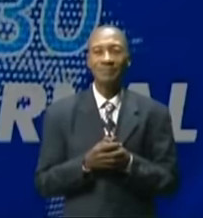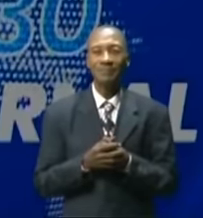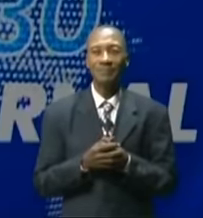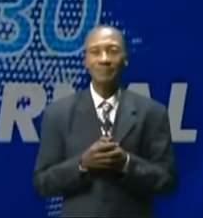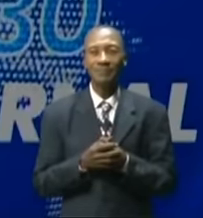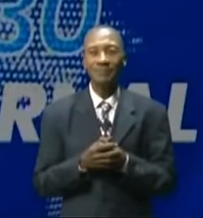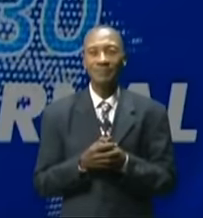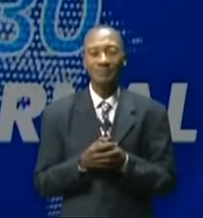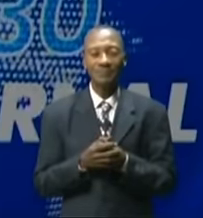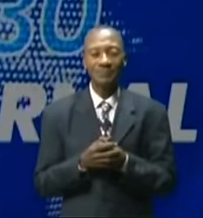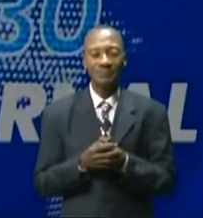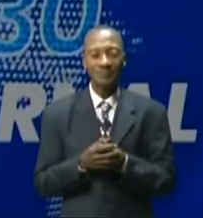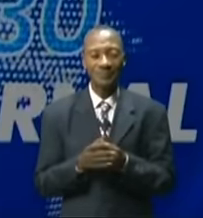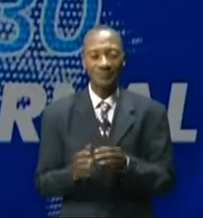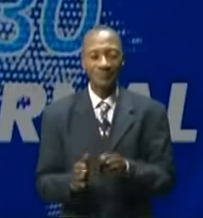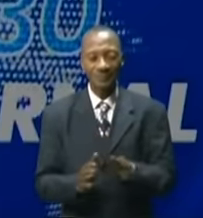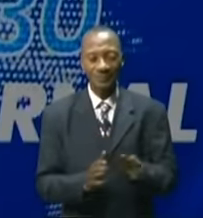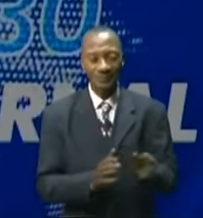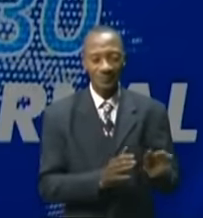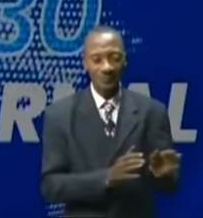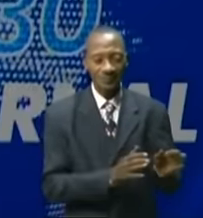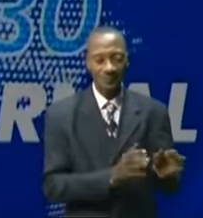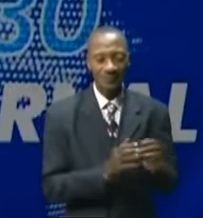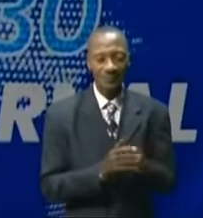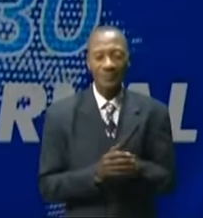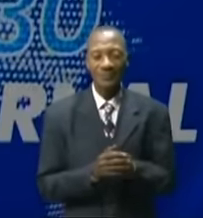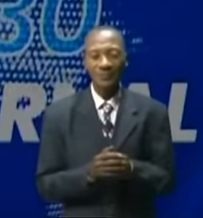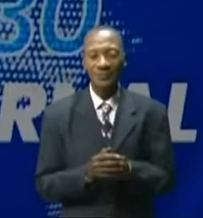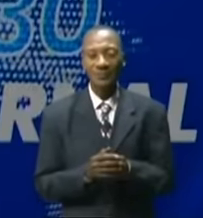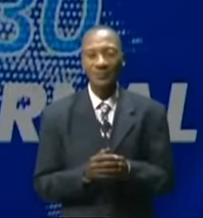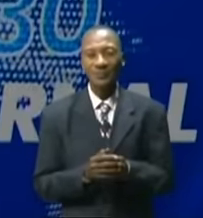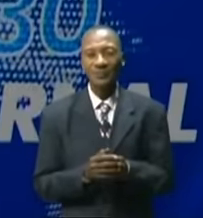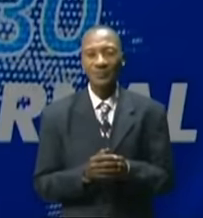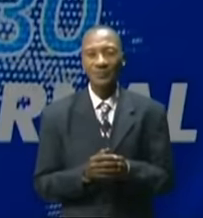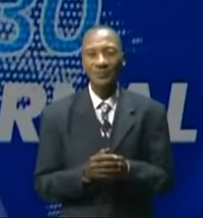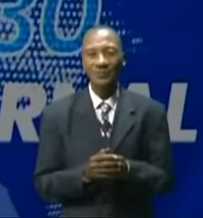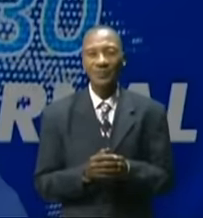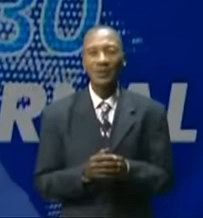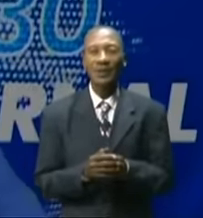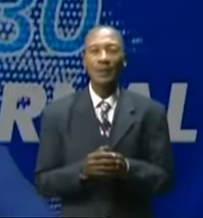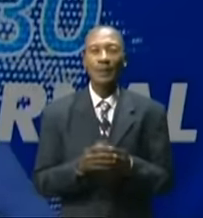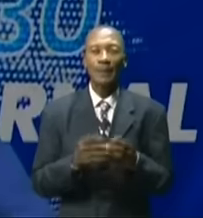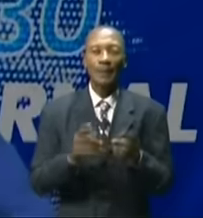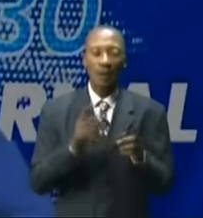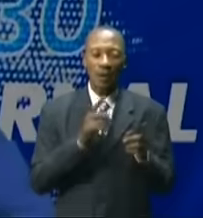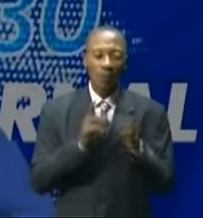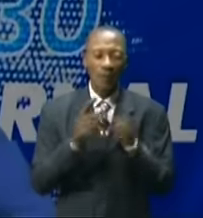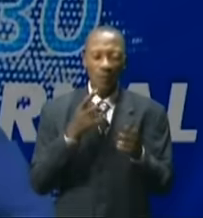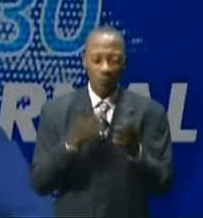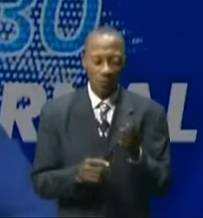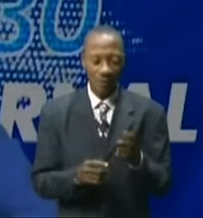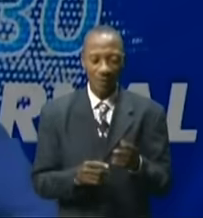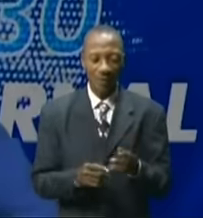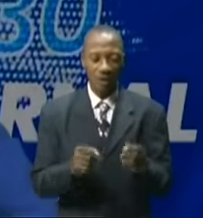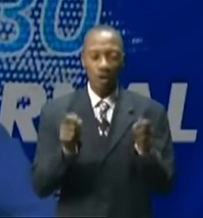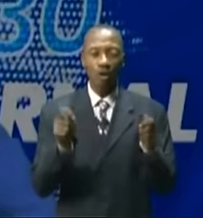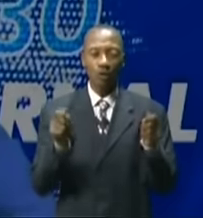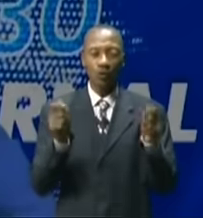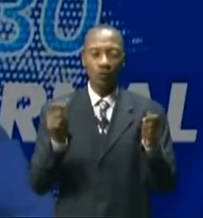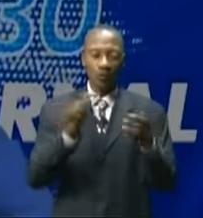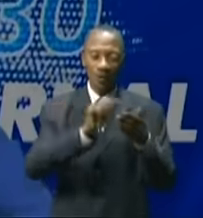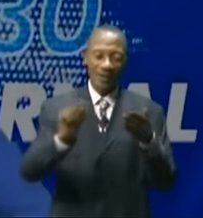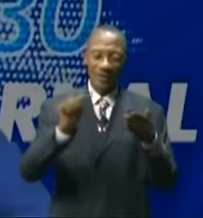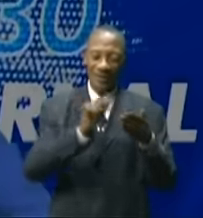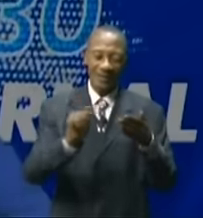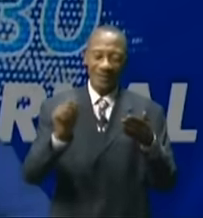À présent, nous allons faire le tour de quelques kiosques à journaux pour vous parler de différentes actualités qui font la une ce lundi. La revue